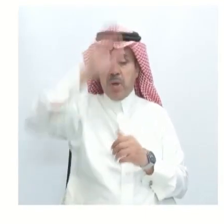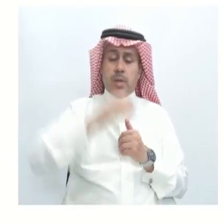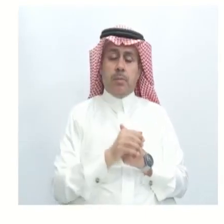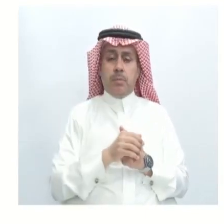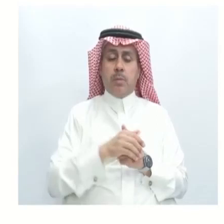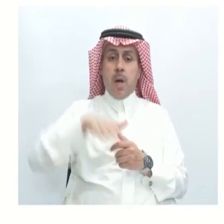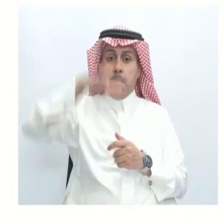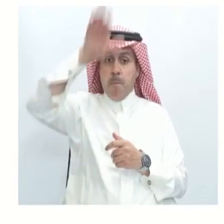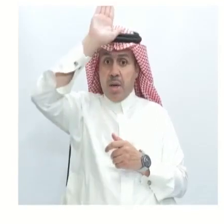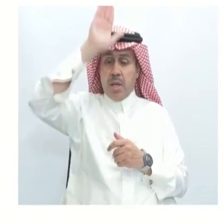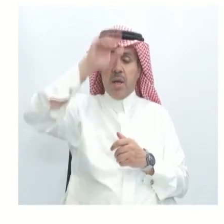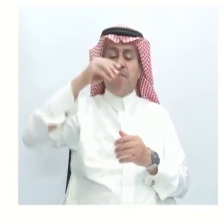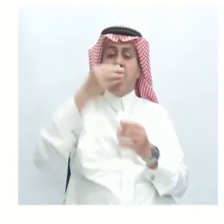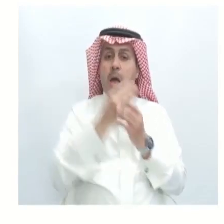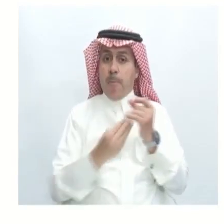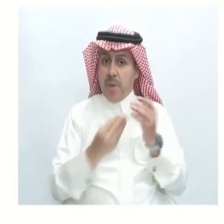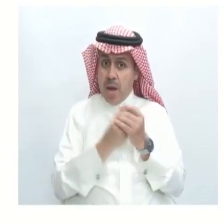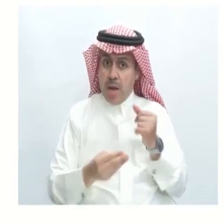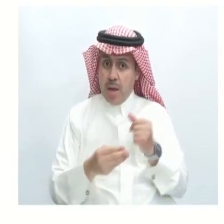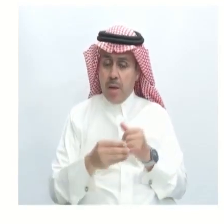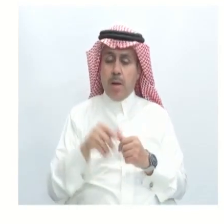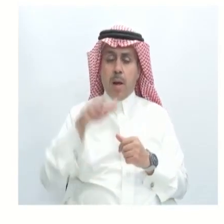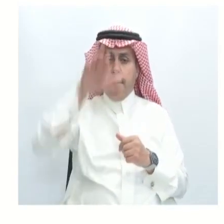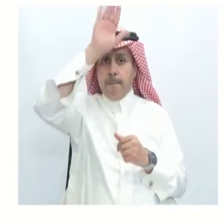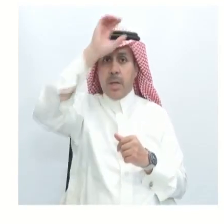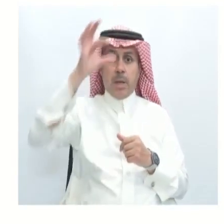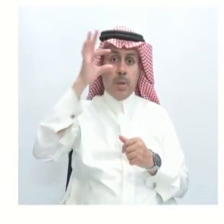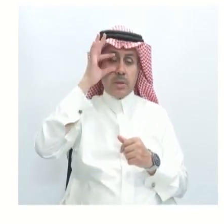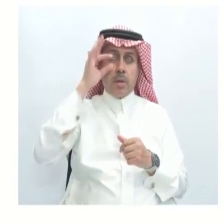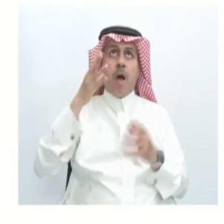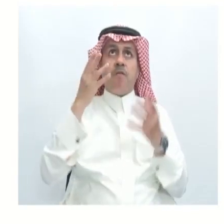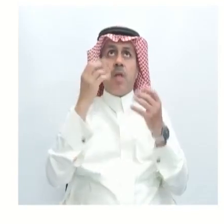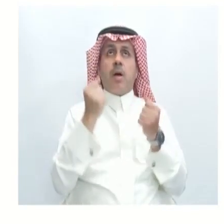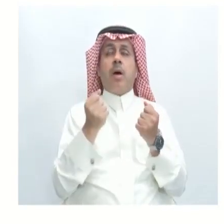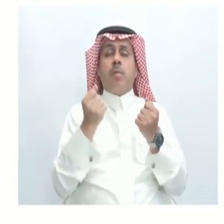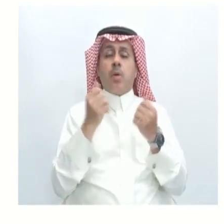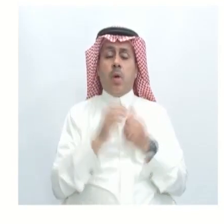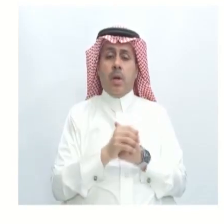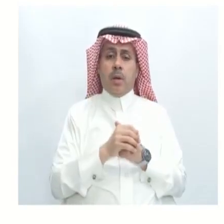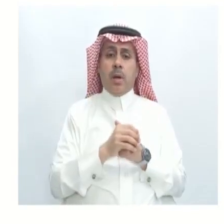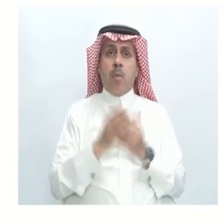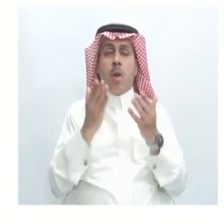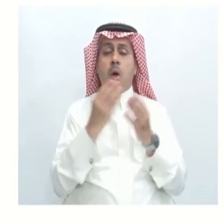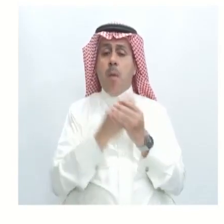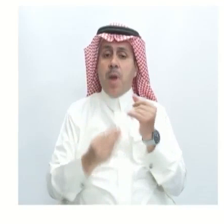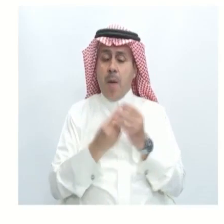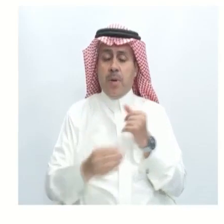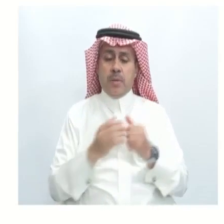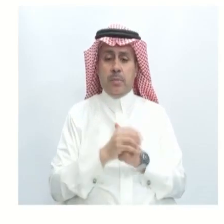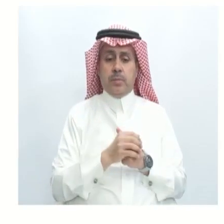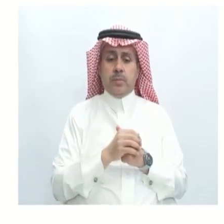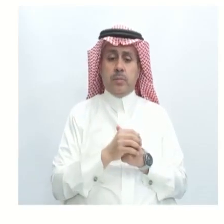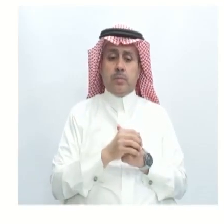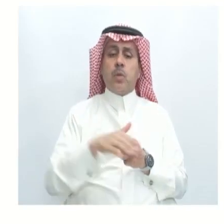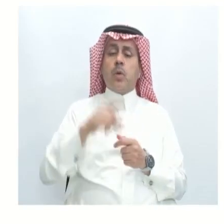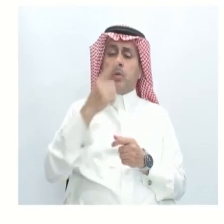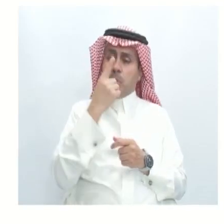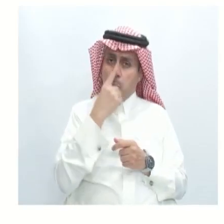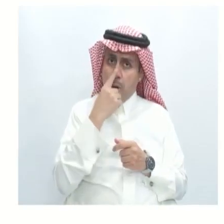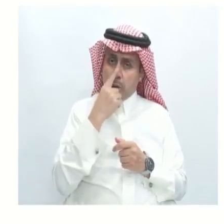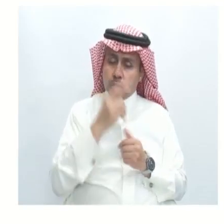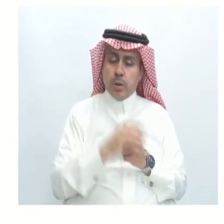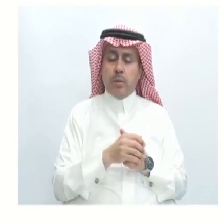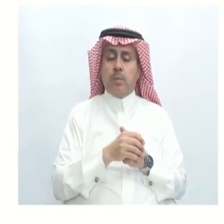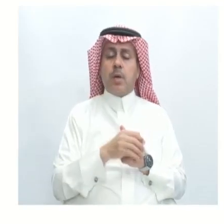ابناء الملك المؤسس عبد العزيز بن عبد الرحمن الفيصل ال سعود وابناء الابناء ويبايع الاصلح